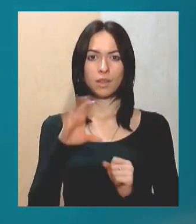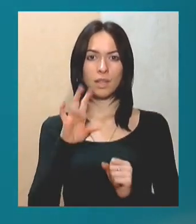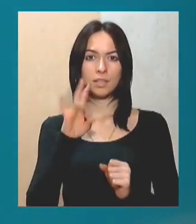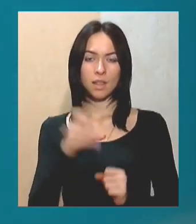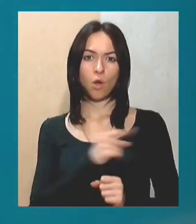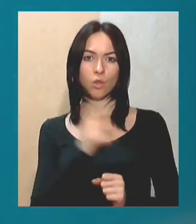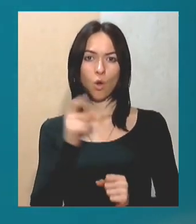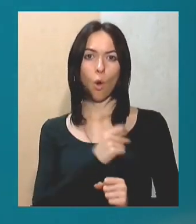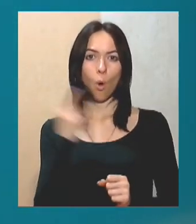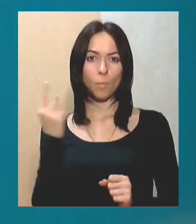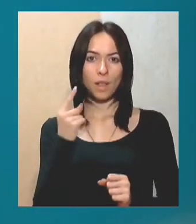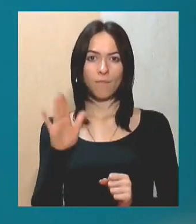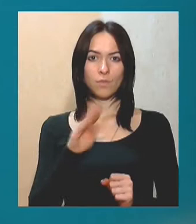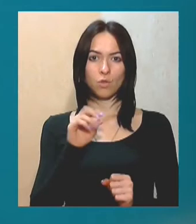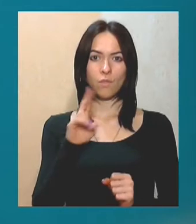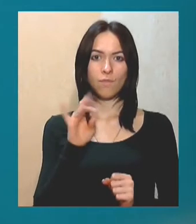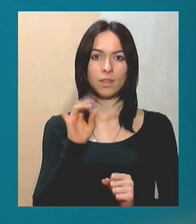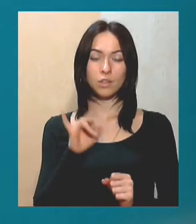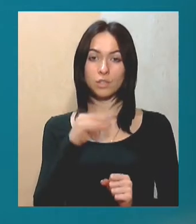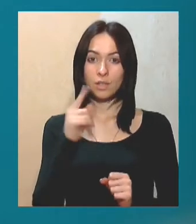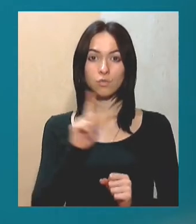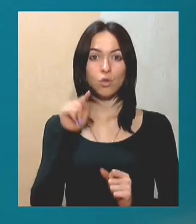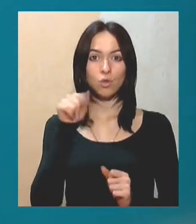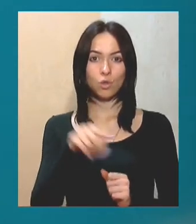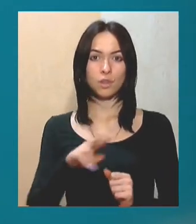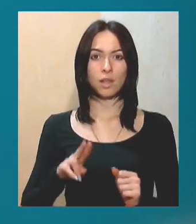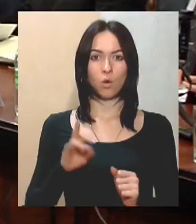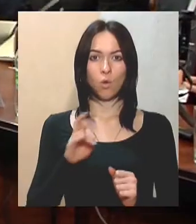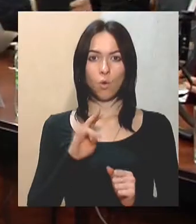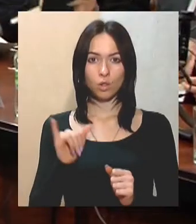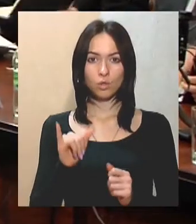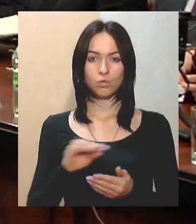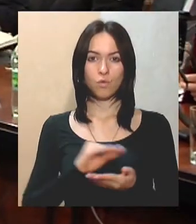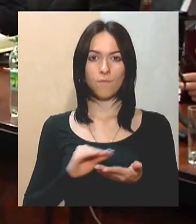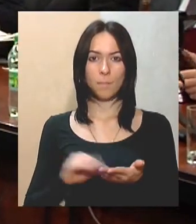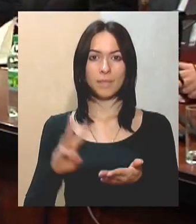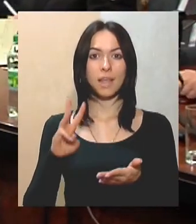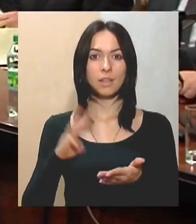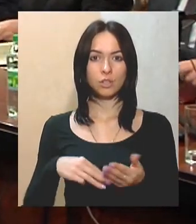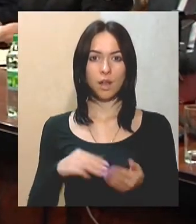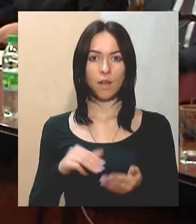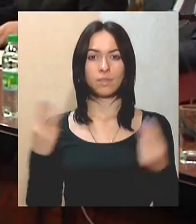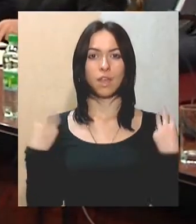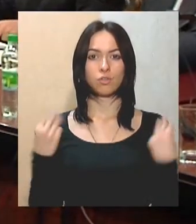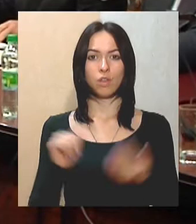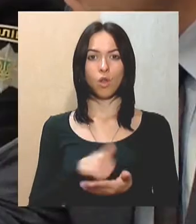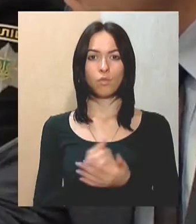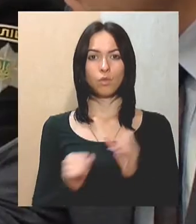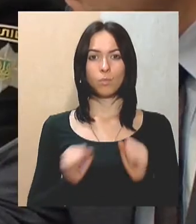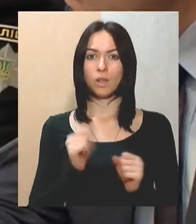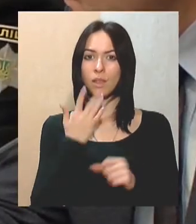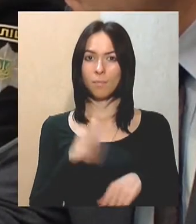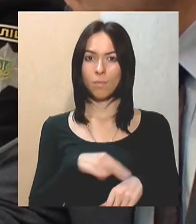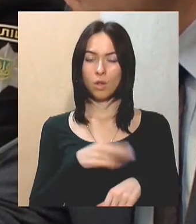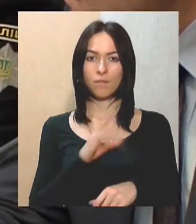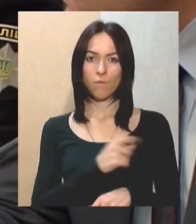Федорчак. Зазначив, що тоді директорові коледжу виписали штраф. Начальник Головного управління Нацполіції в Одеській області Олег